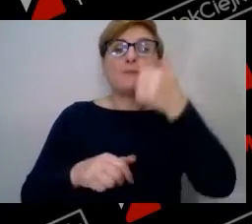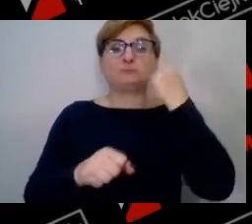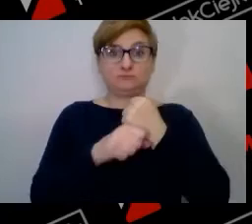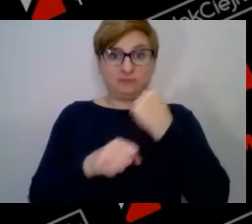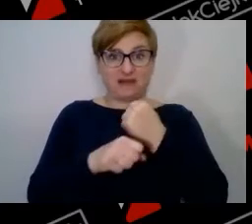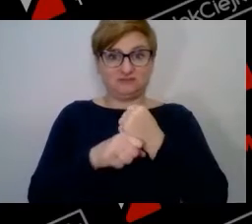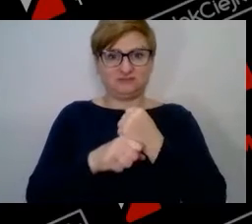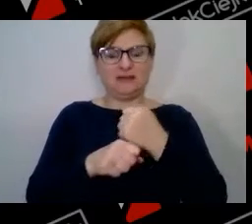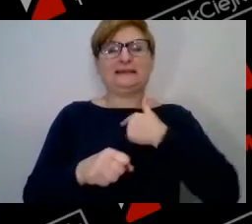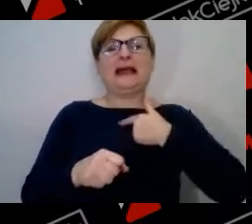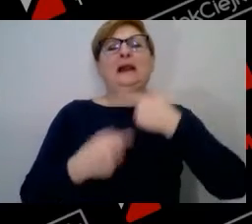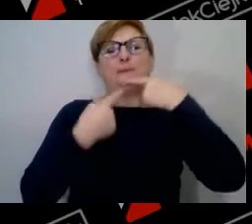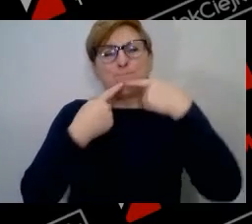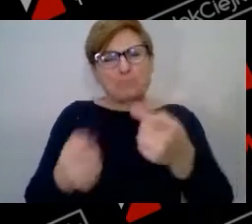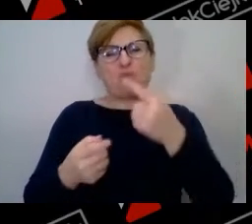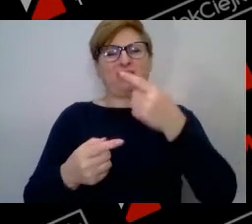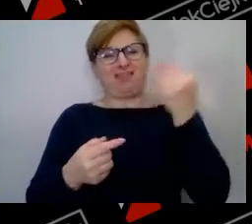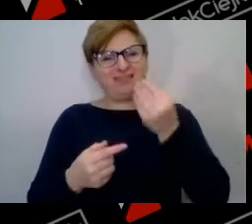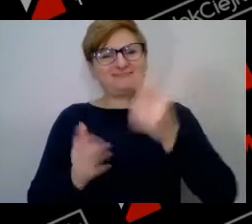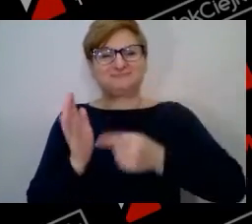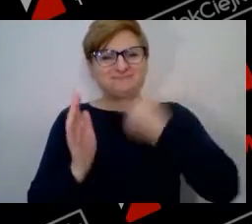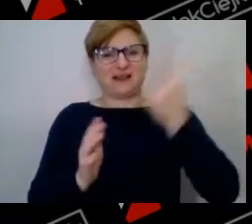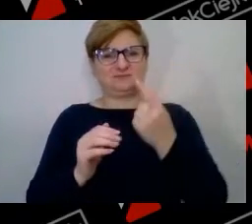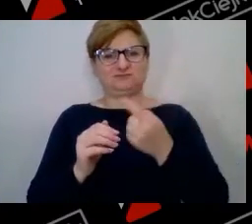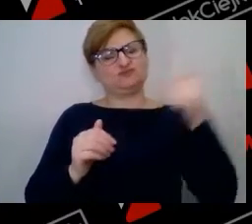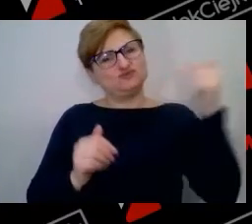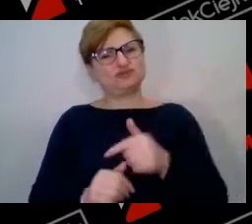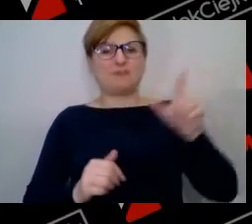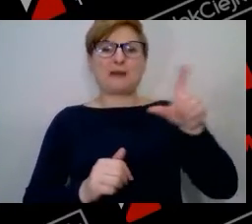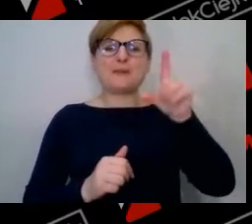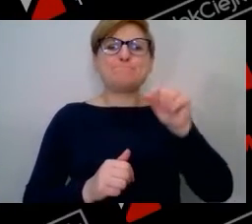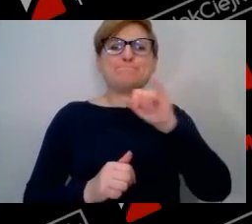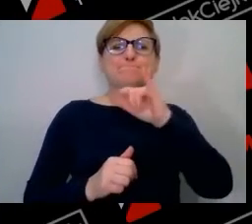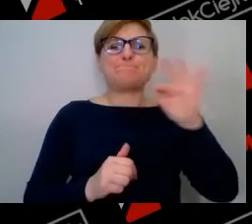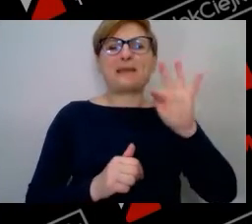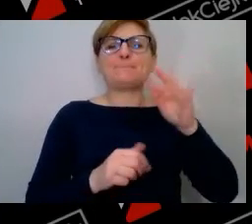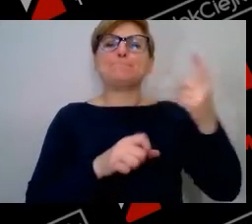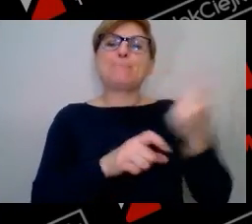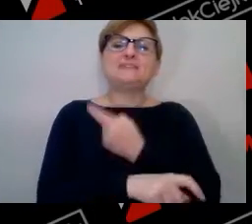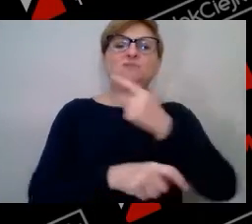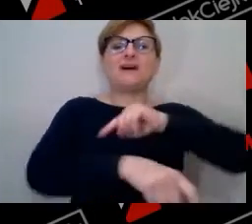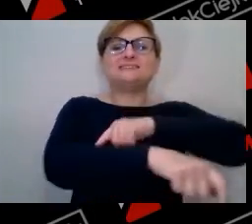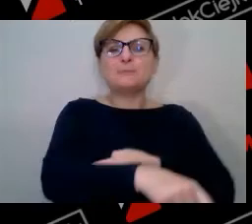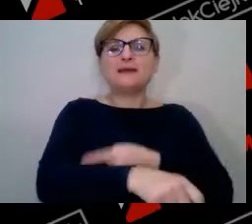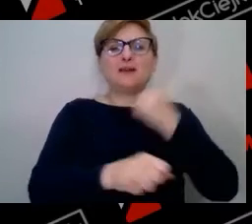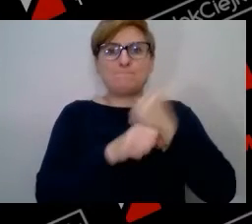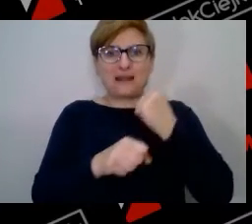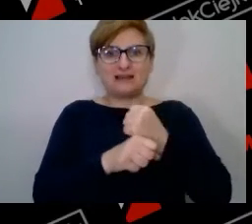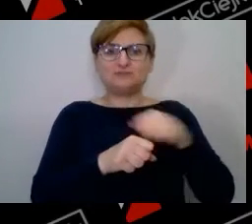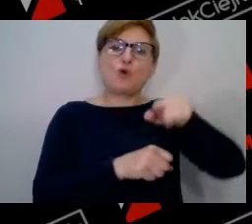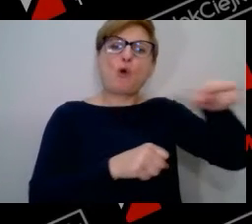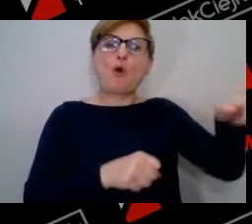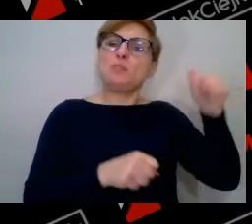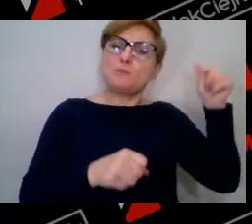raz kolejny, należy wzmocnić Państwową Inspekcję Pracy, tak aby mogła lokalizować